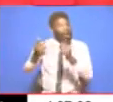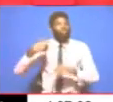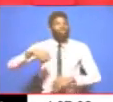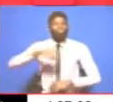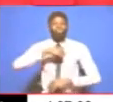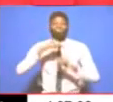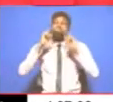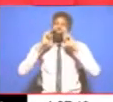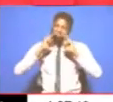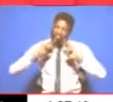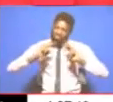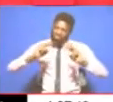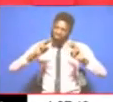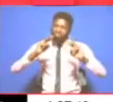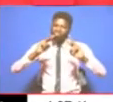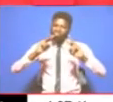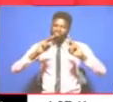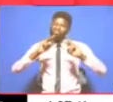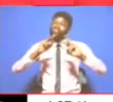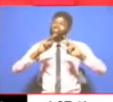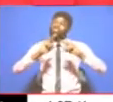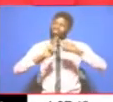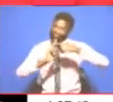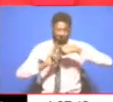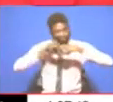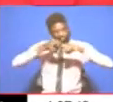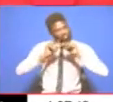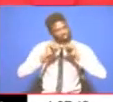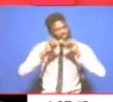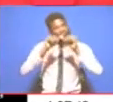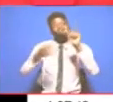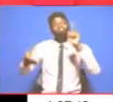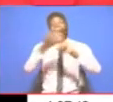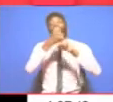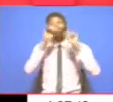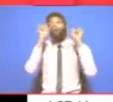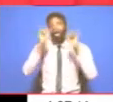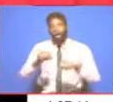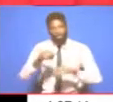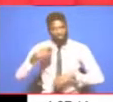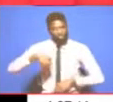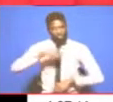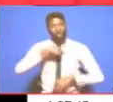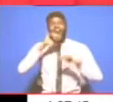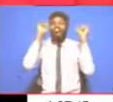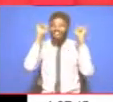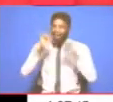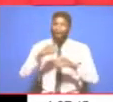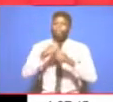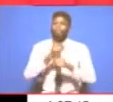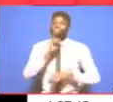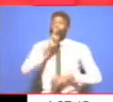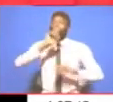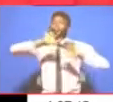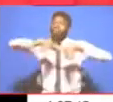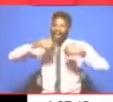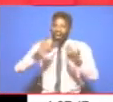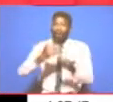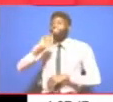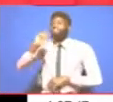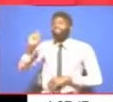ya kudumu, ni kwa njia gani tutaweza kuhakikisha ya kwamba Wakenya hawatamwaga